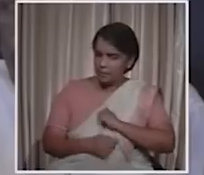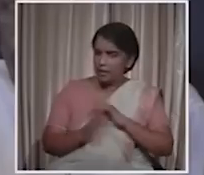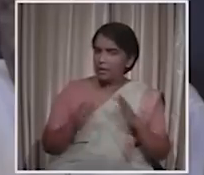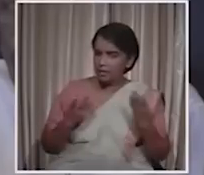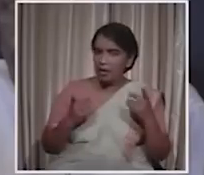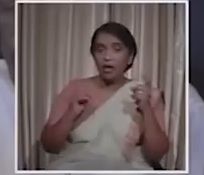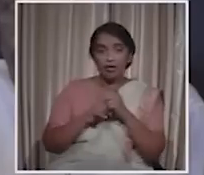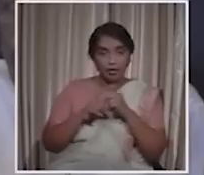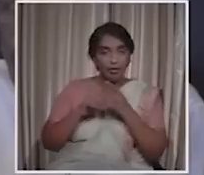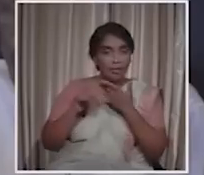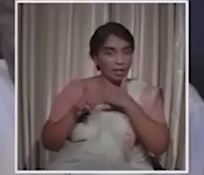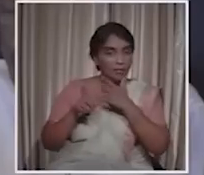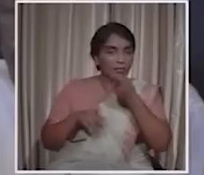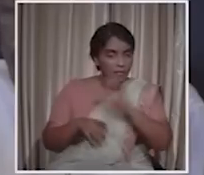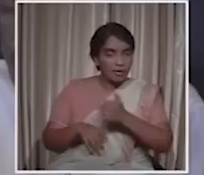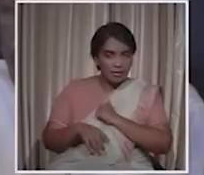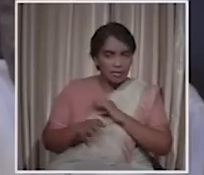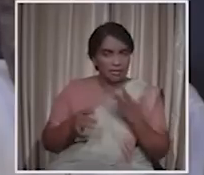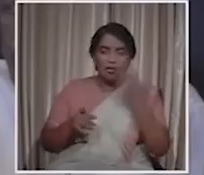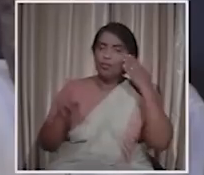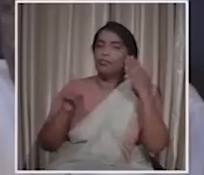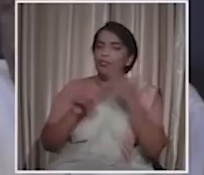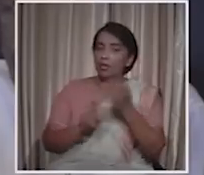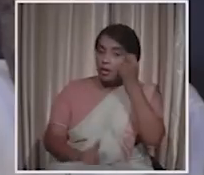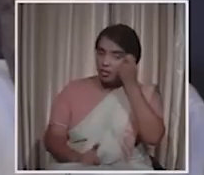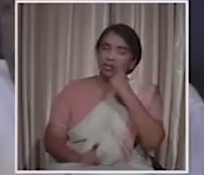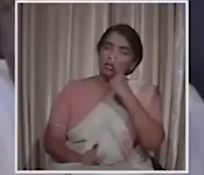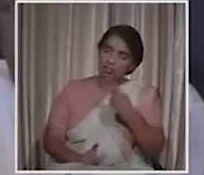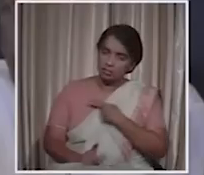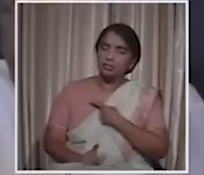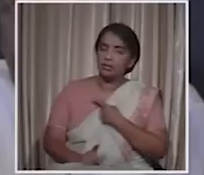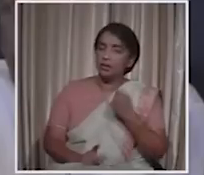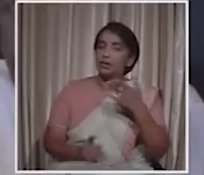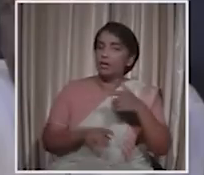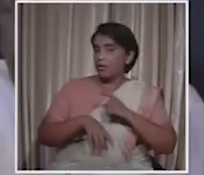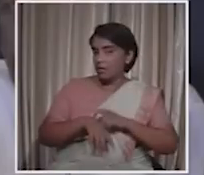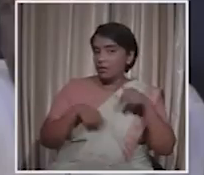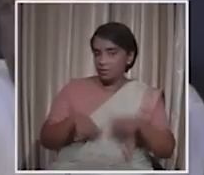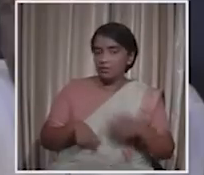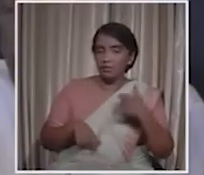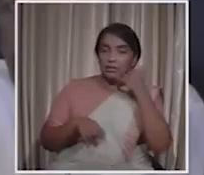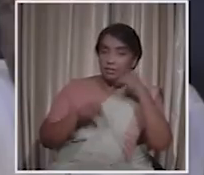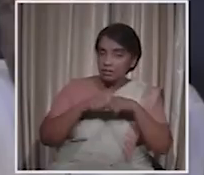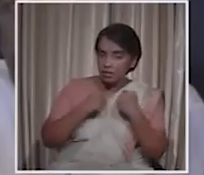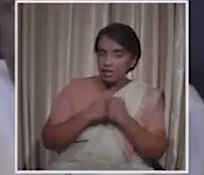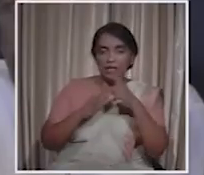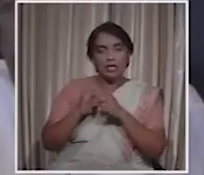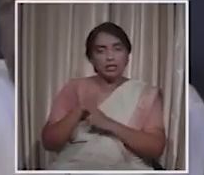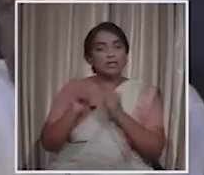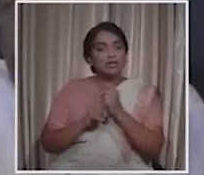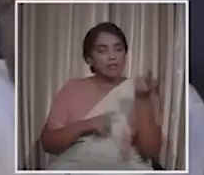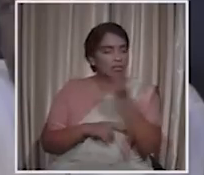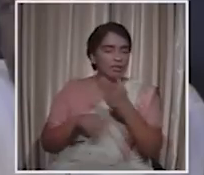ඩොනමෝ ක්‍රමයට එකඟද විරුද්ධද? ඒ පිළිබඳ ඔබේ මතය ඉදිරිපත් කිරීමේ අවස්ථා දැන් සමගි සහ ජාතික ජනබල